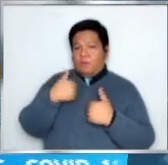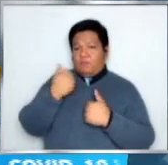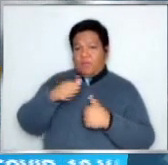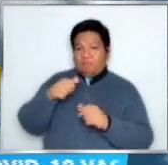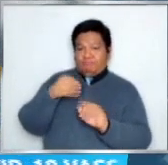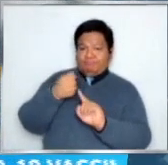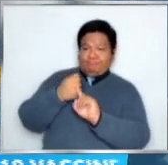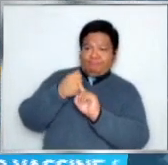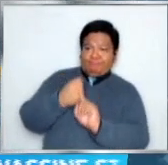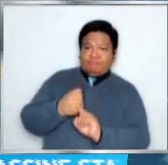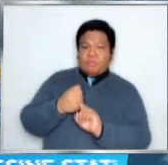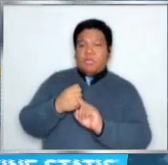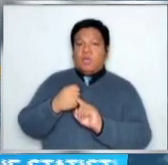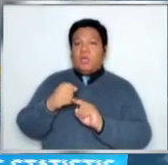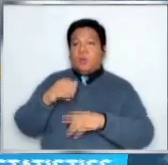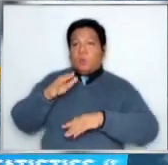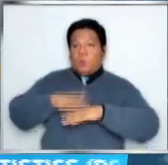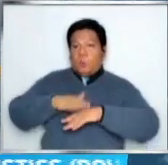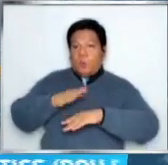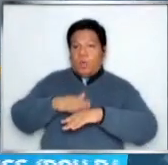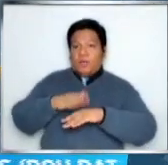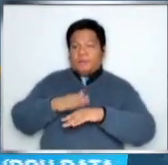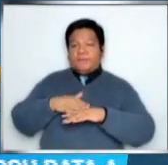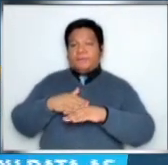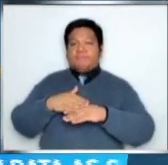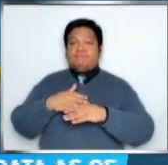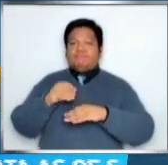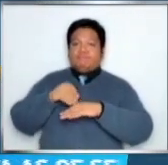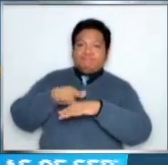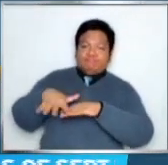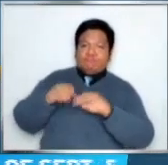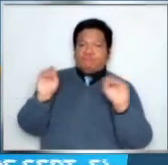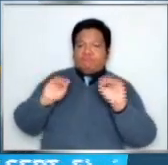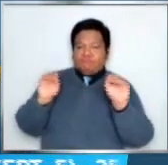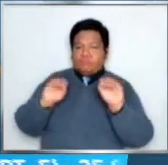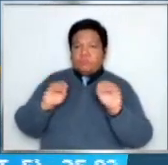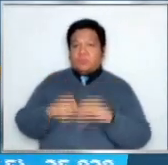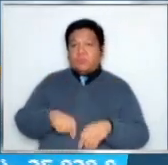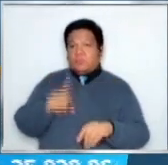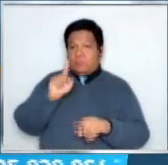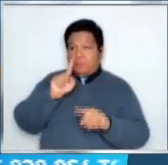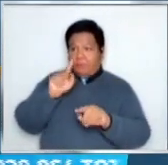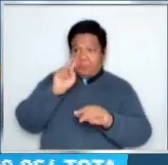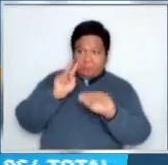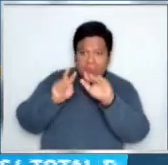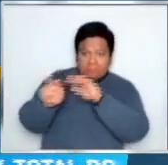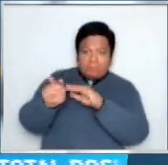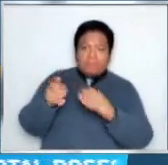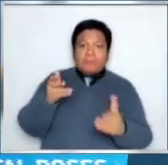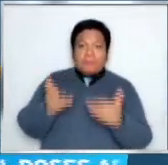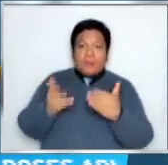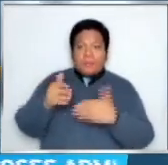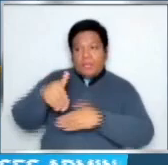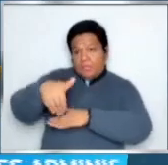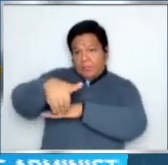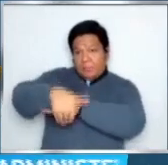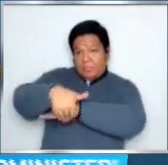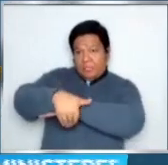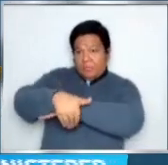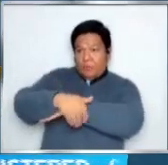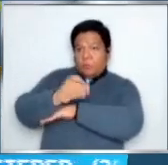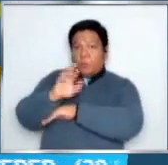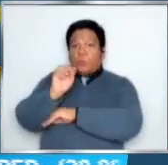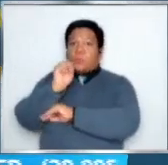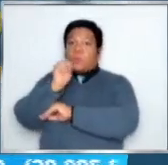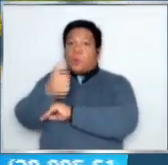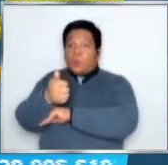signal associated with Typhoon Kiko. Subalit inaasahan natin na posibleng mamayang gabi hanggang bukas ay magsimula na